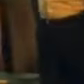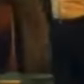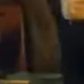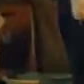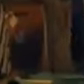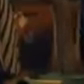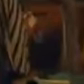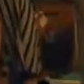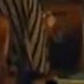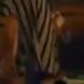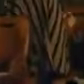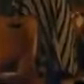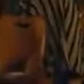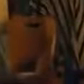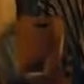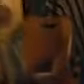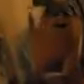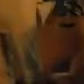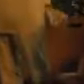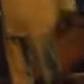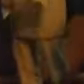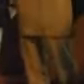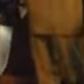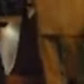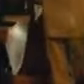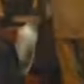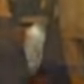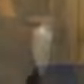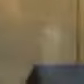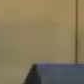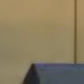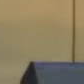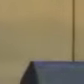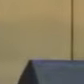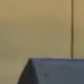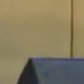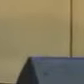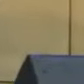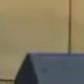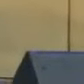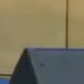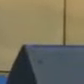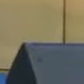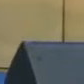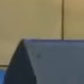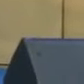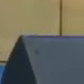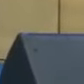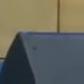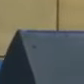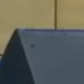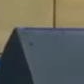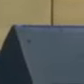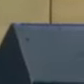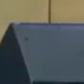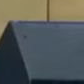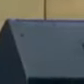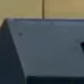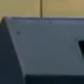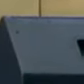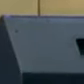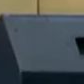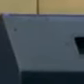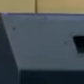ce soir intervient pour toit percé guérison